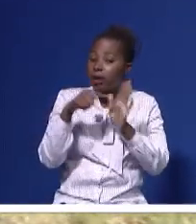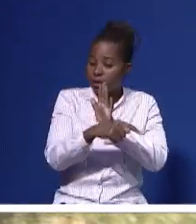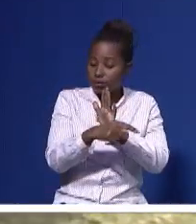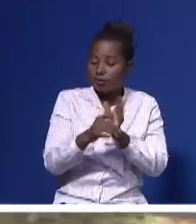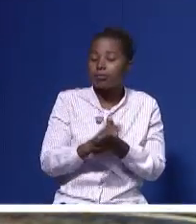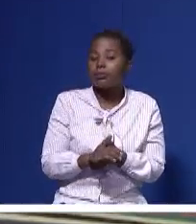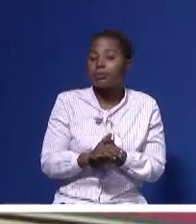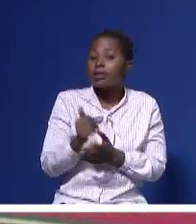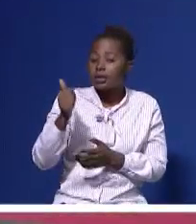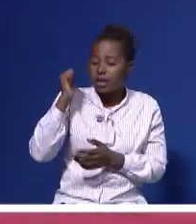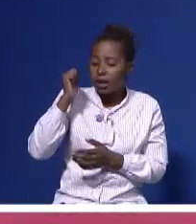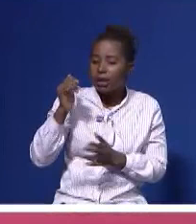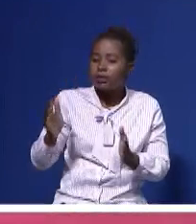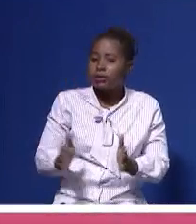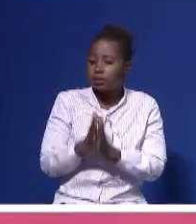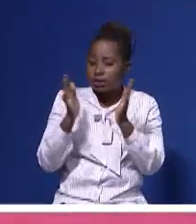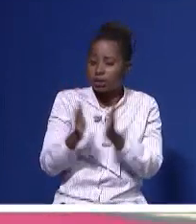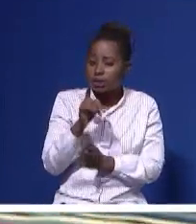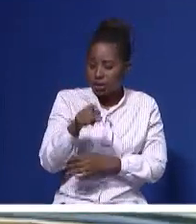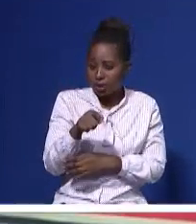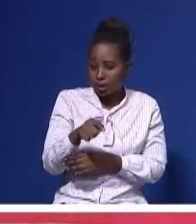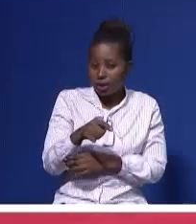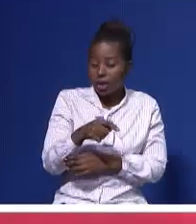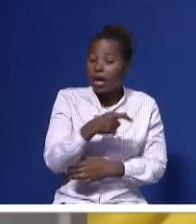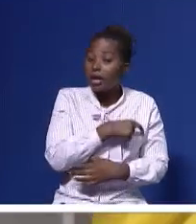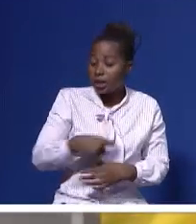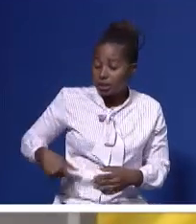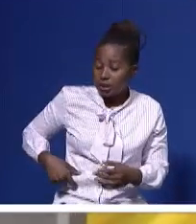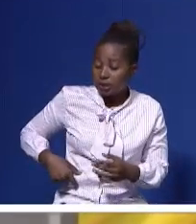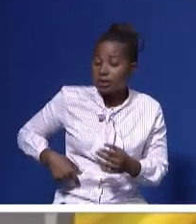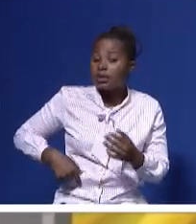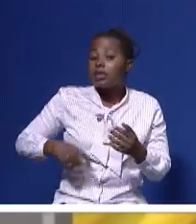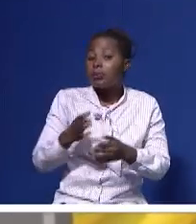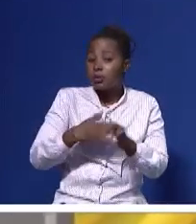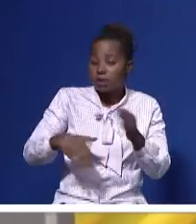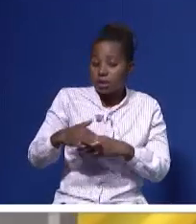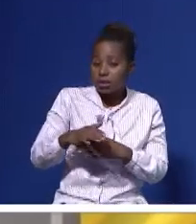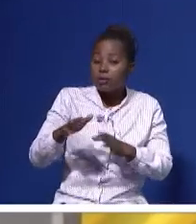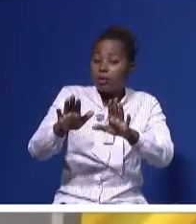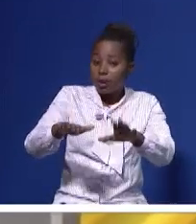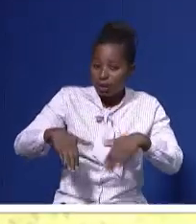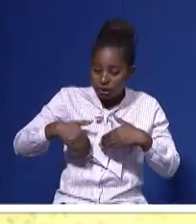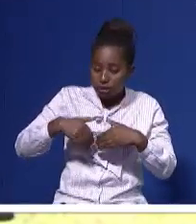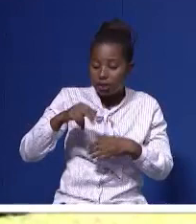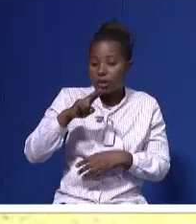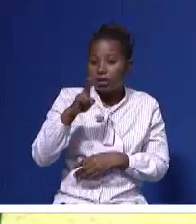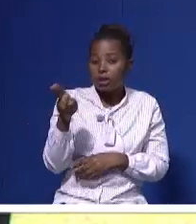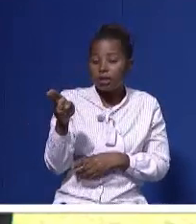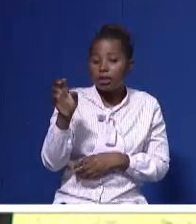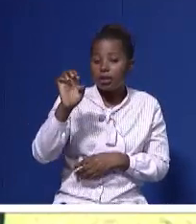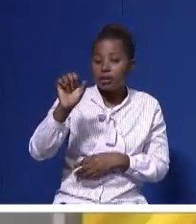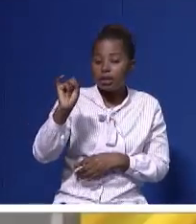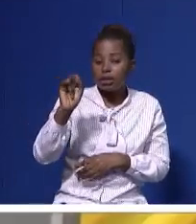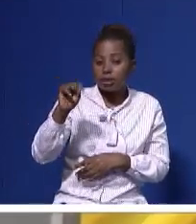Hapo jana katika shamra za maadhimisho hayo, Rais na mwenyekiti wa Baraza la Mapinduzi Dr. Ali Mohamed Shein